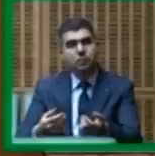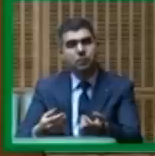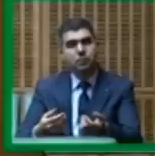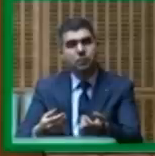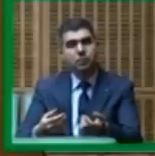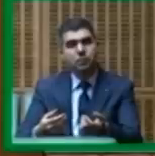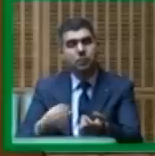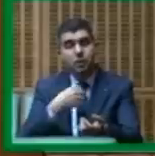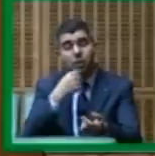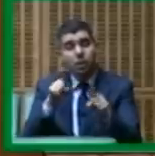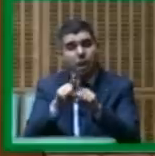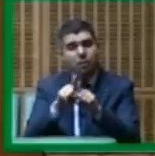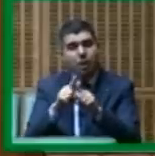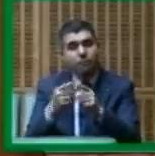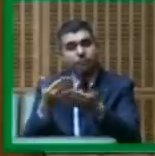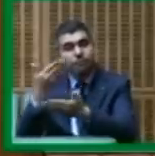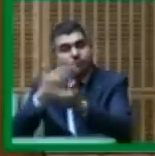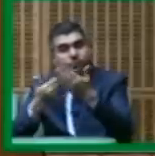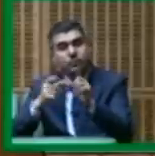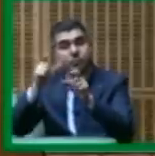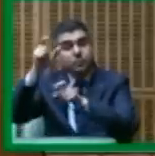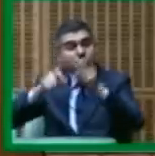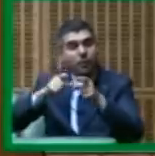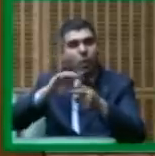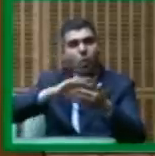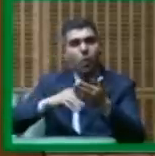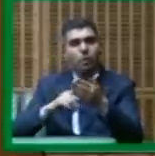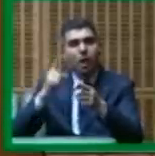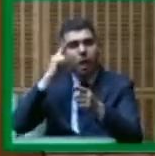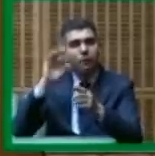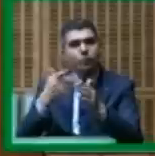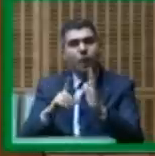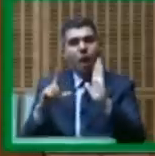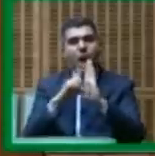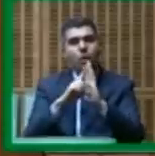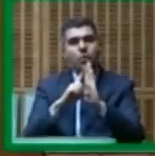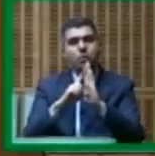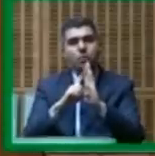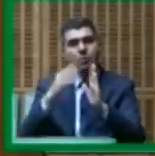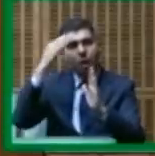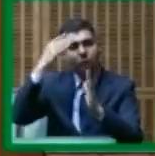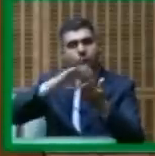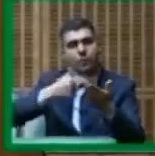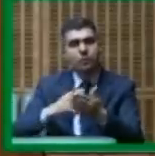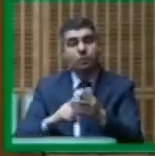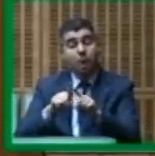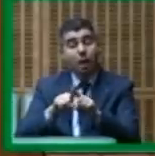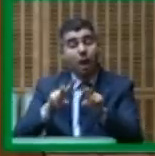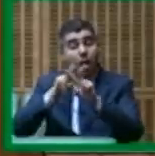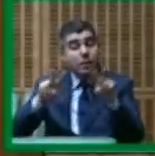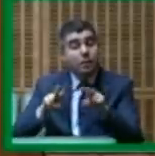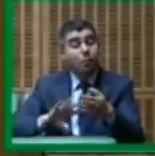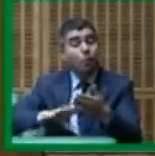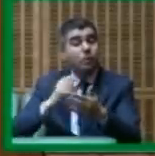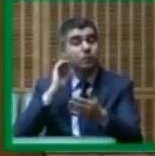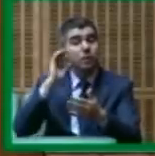خصنا نرجعوا الثقه المواطن يتحمل مسؤوليته ولكن يعرف بانه متابع بالحساب. وخليو عليكم داك